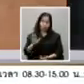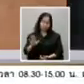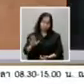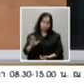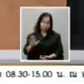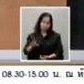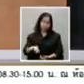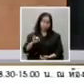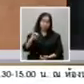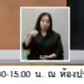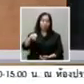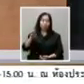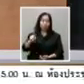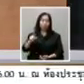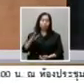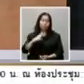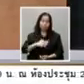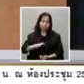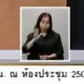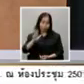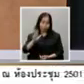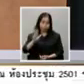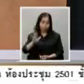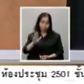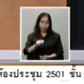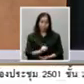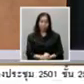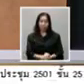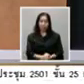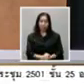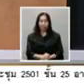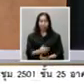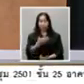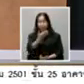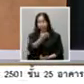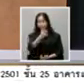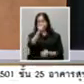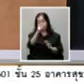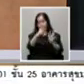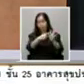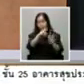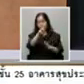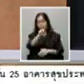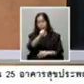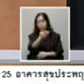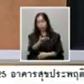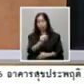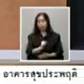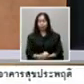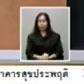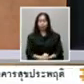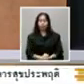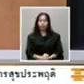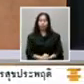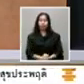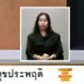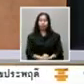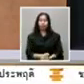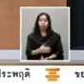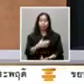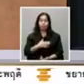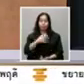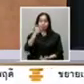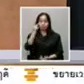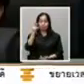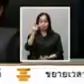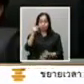ไปสู่จุดนั้นอยู่แล้วนะครับ ขอนิดเดียวครับท่านประธานครับ ขอหาเรื่องเดียวครับผมขอฟังความเห็นท่านคารม ท่านคารมครับ พอครับ คารมครับ